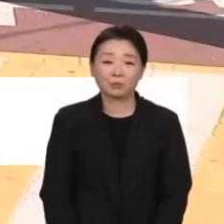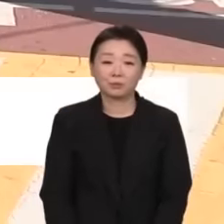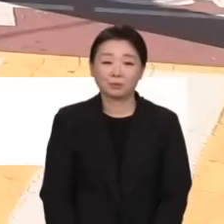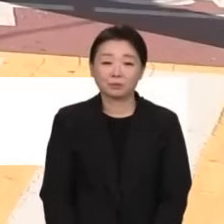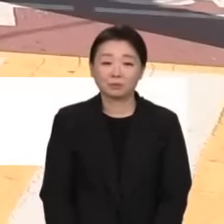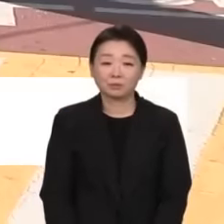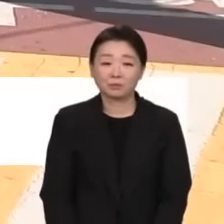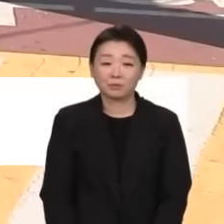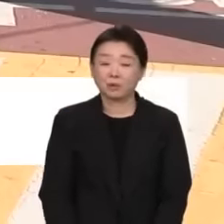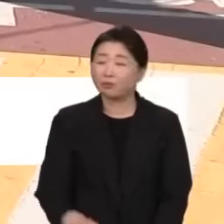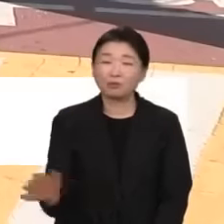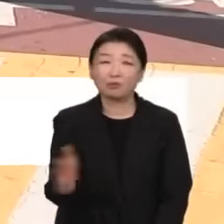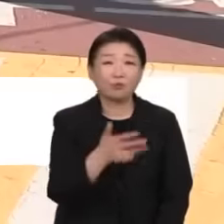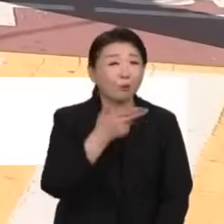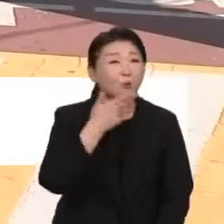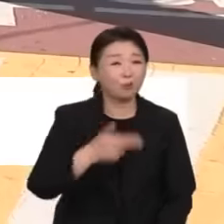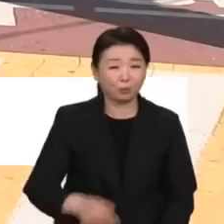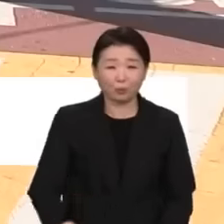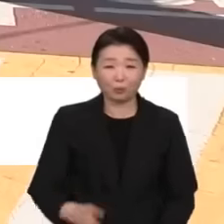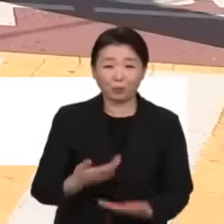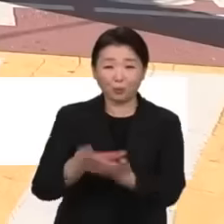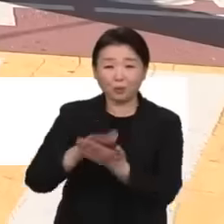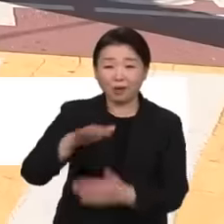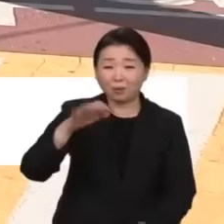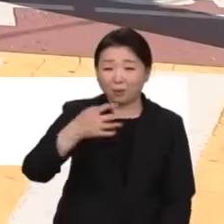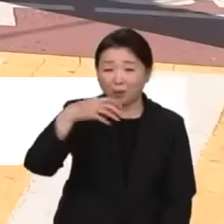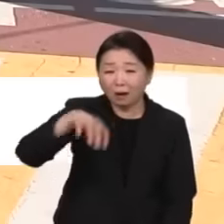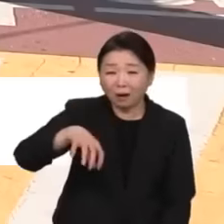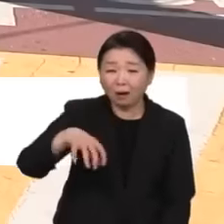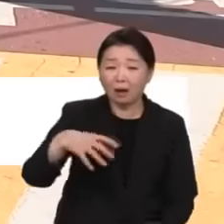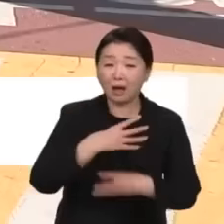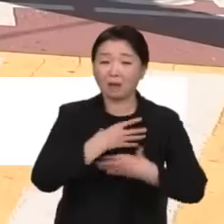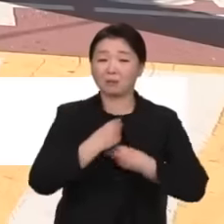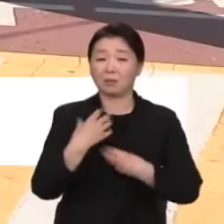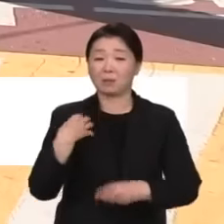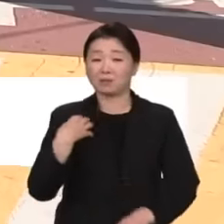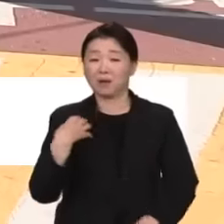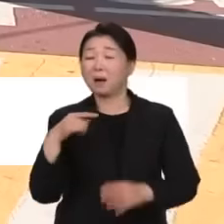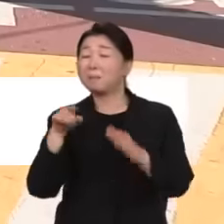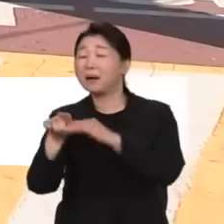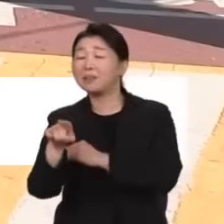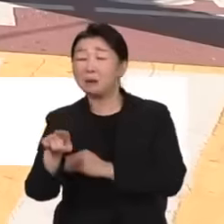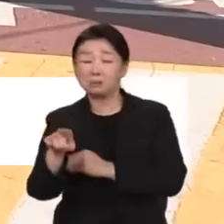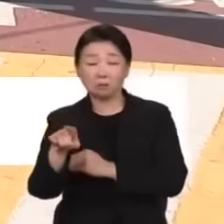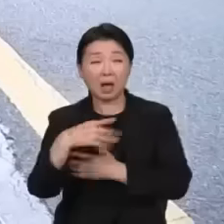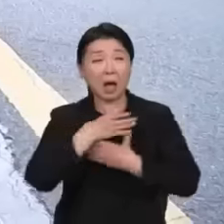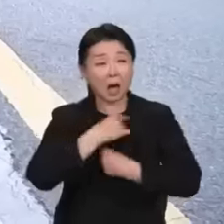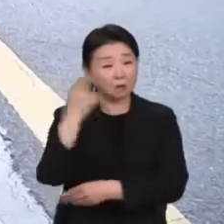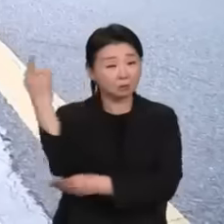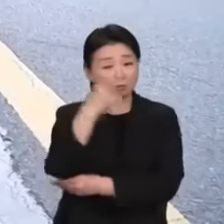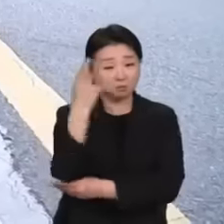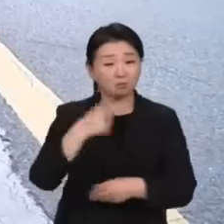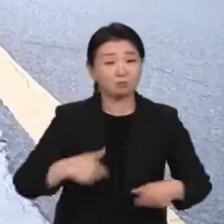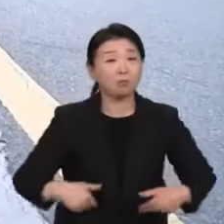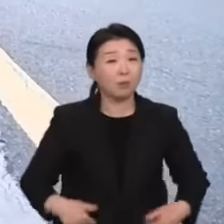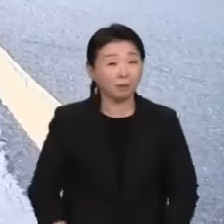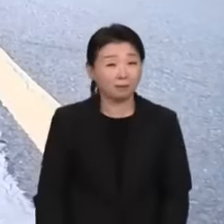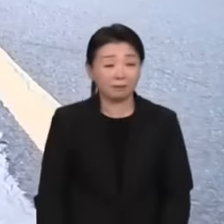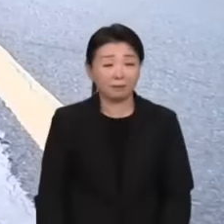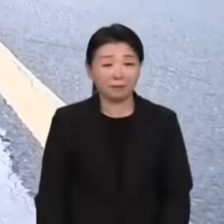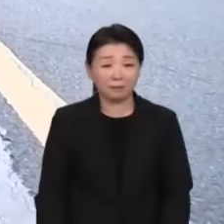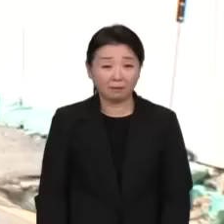공사 현장에서 현장 담당자들이 밖에서 나와서 좀 통제를 해야지. 애초